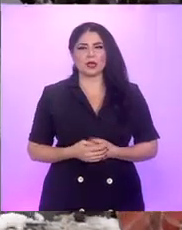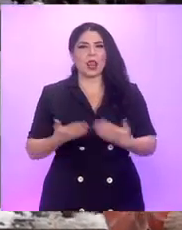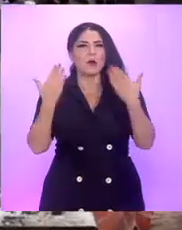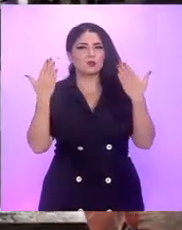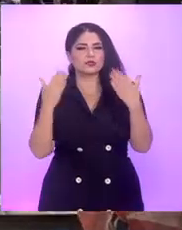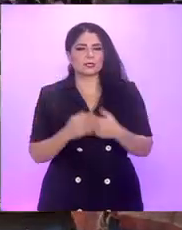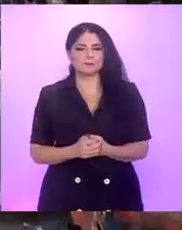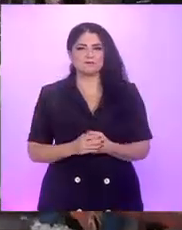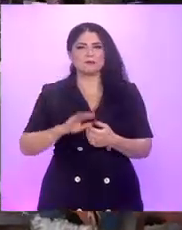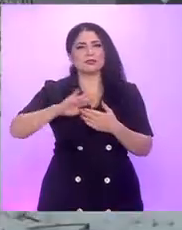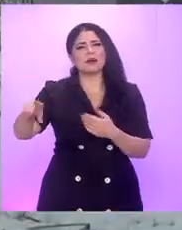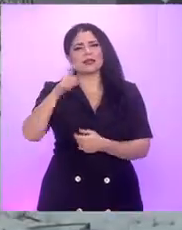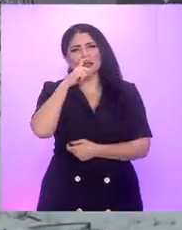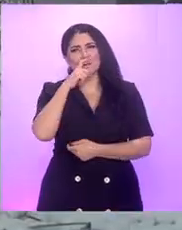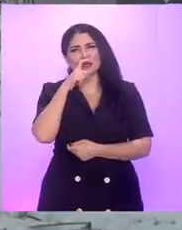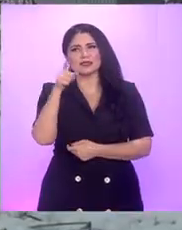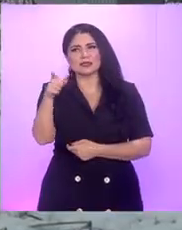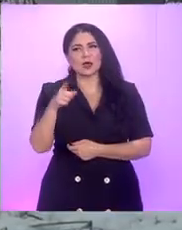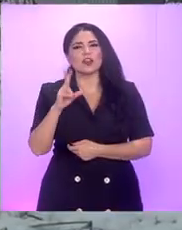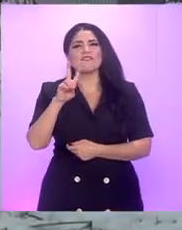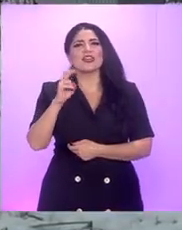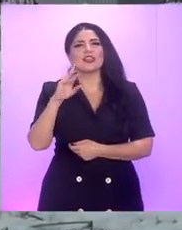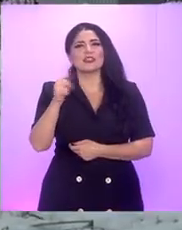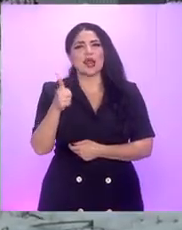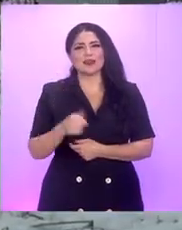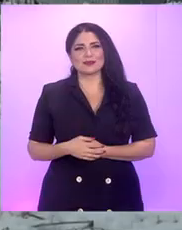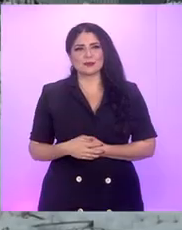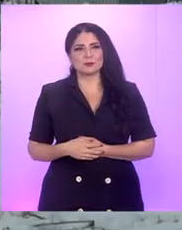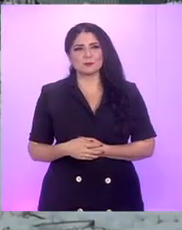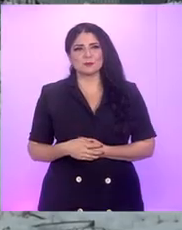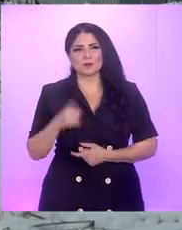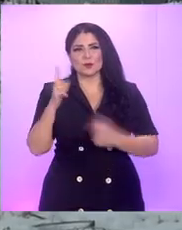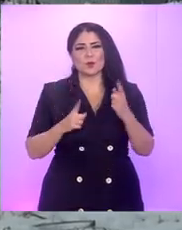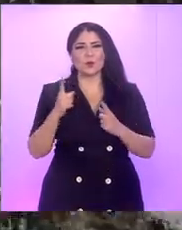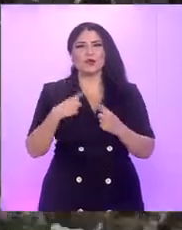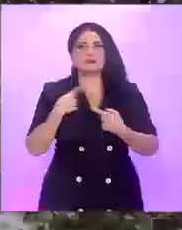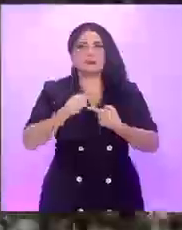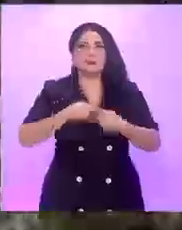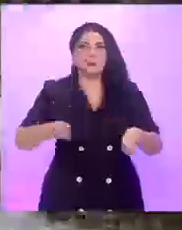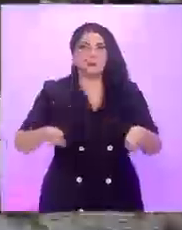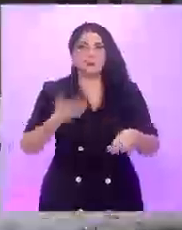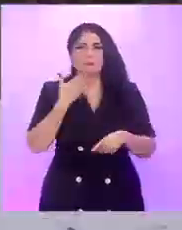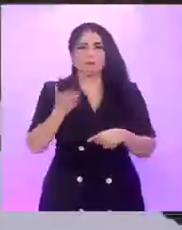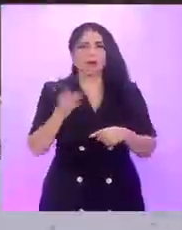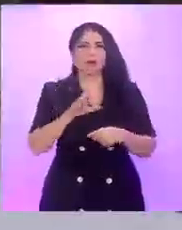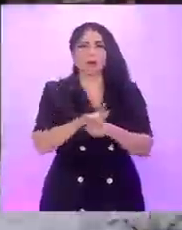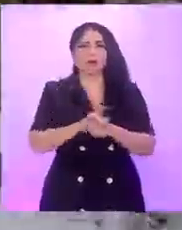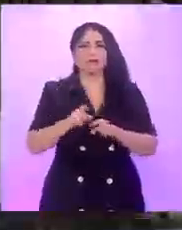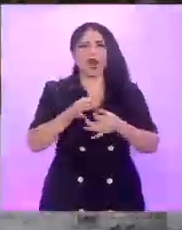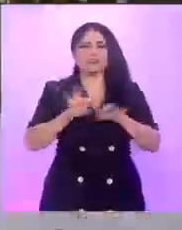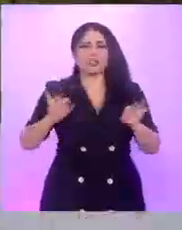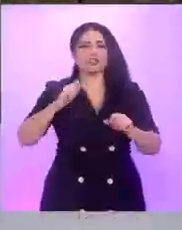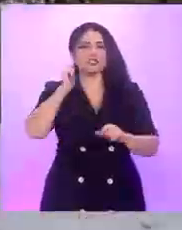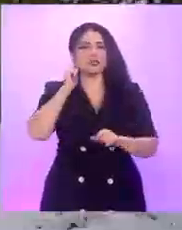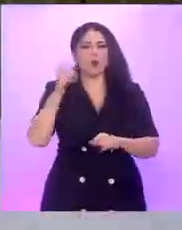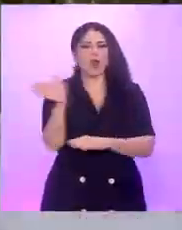atribut de băieții de la gaterul din Vid au înțeles că am pus live copilul pare gastrica tot ce ziua tarii comunele de lângă București